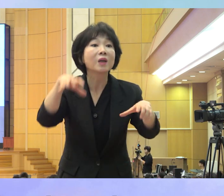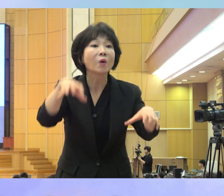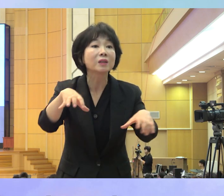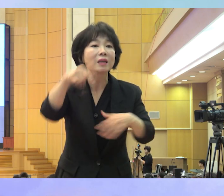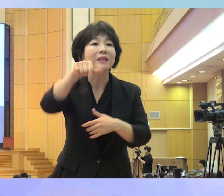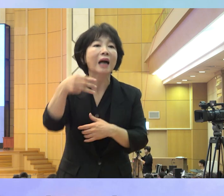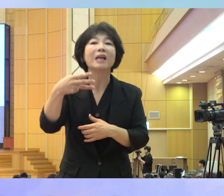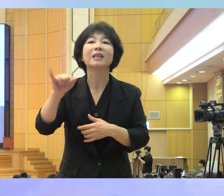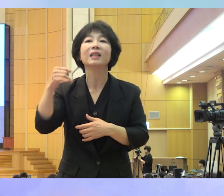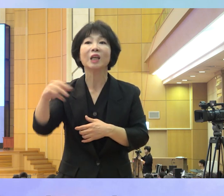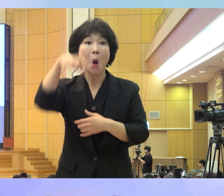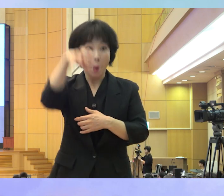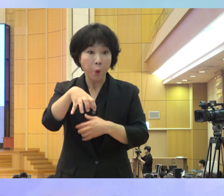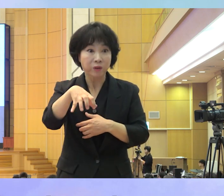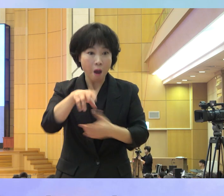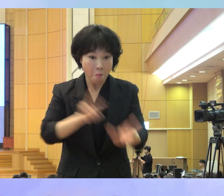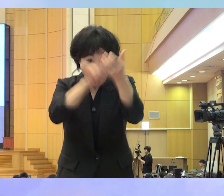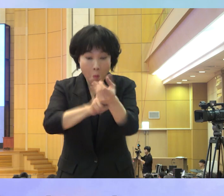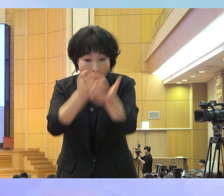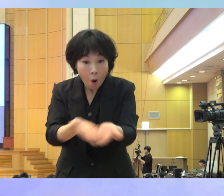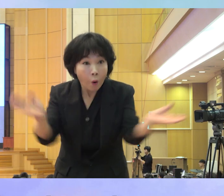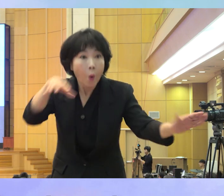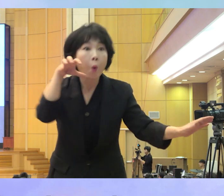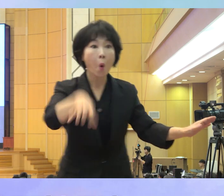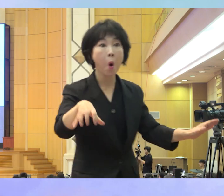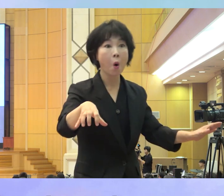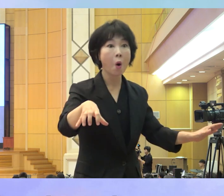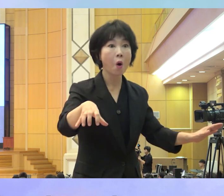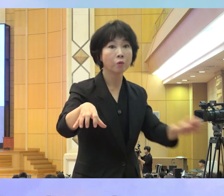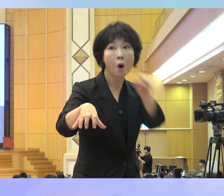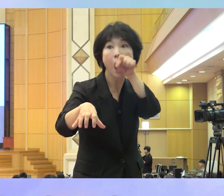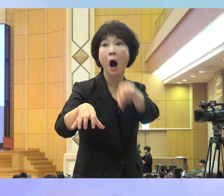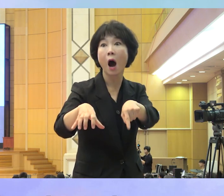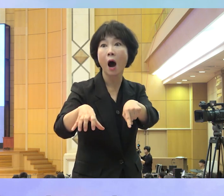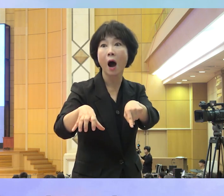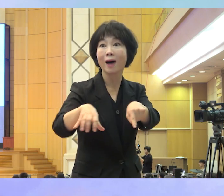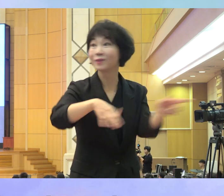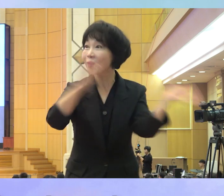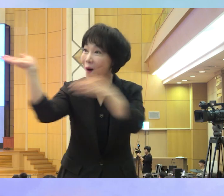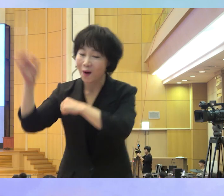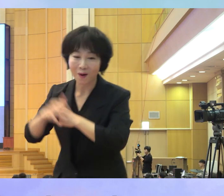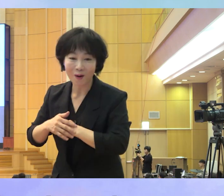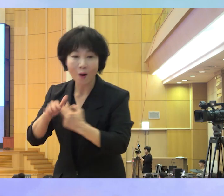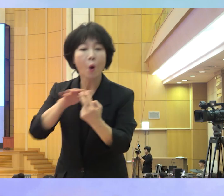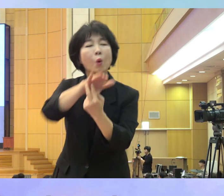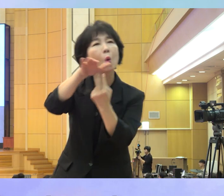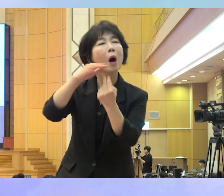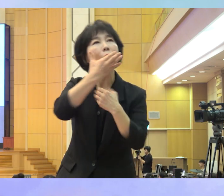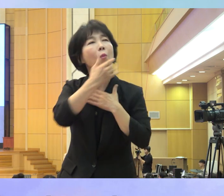지역에 역사하셨다라는 얘기입니다. 요한복음 6장 1절로 가볼까요?